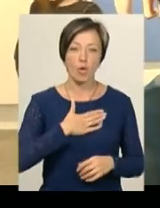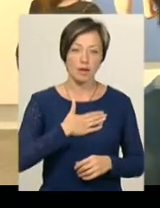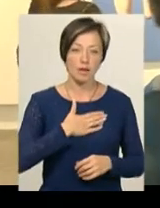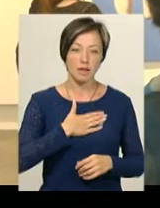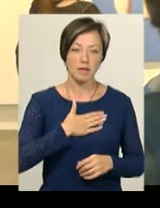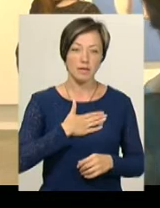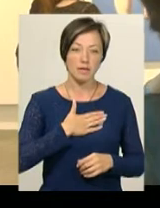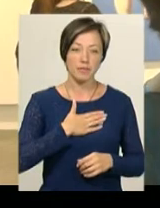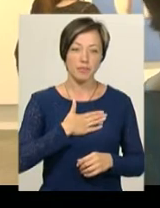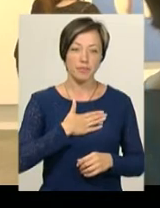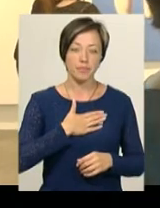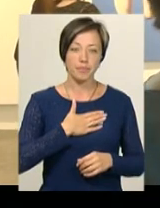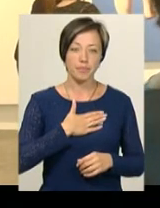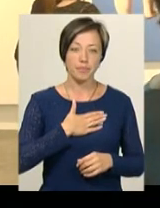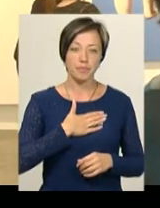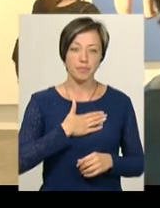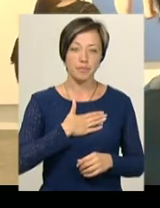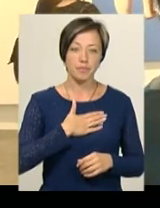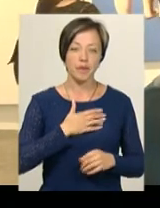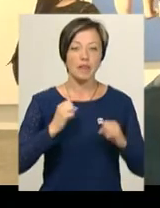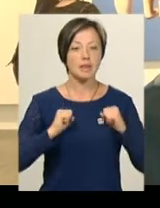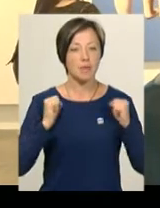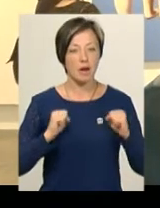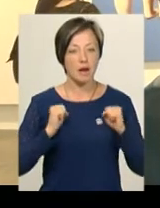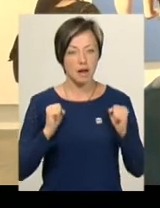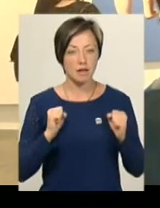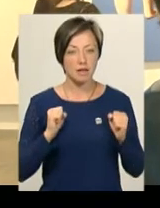намагання